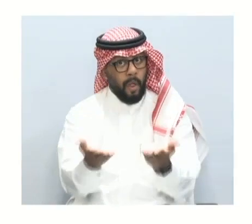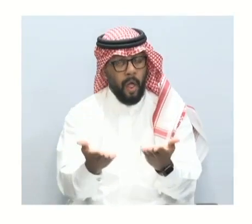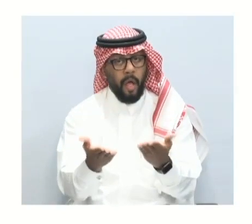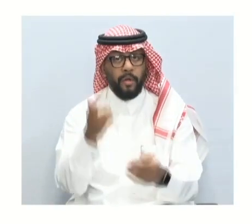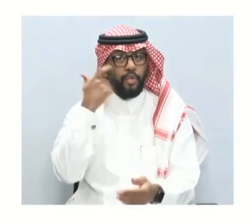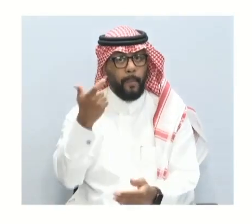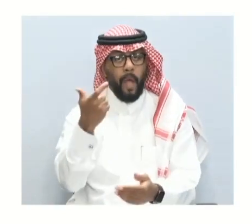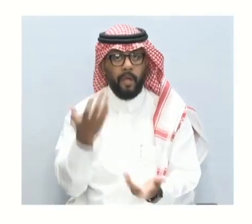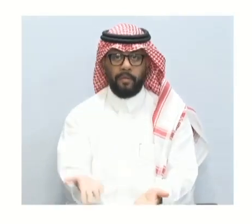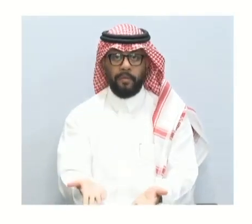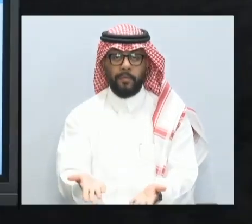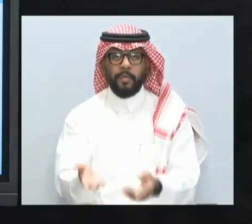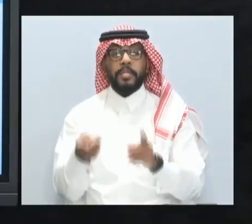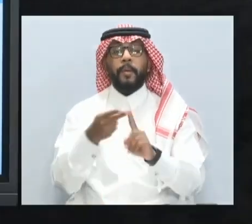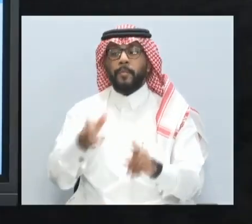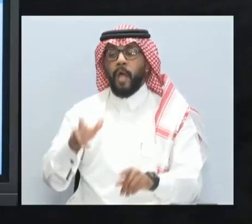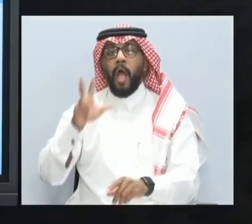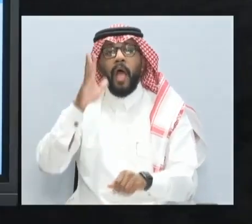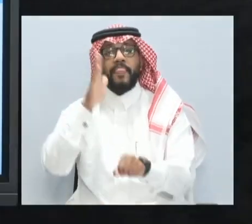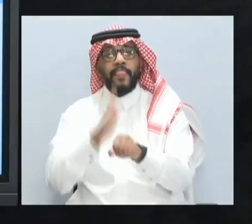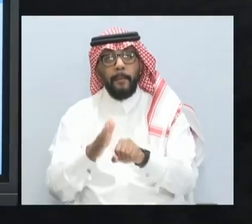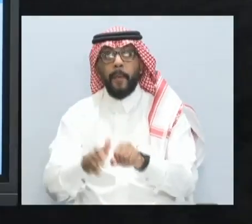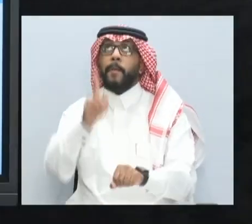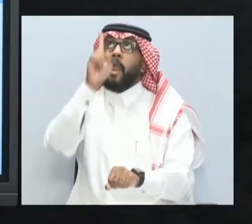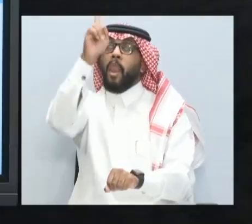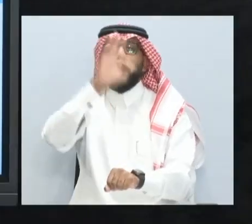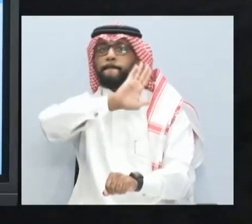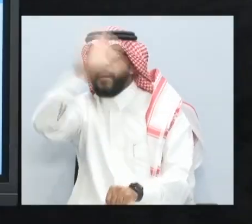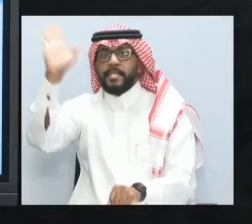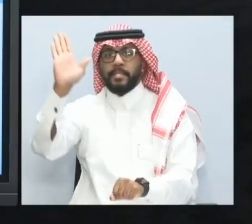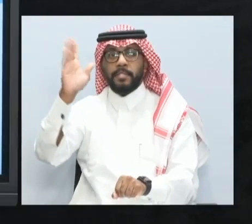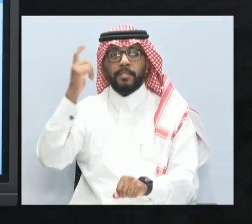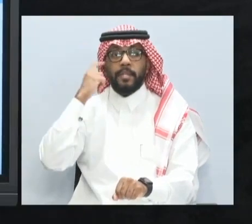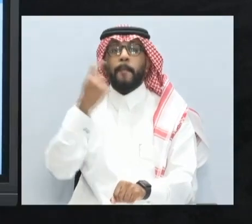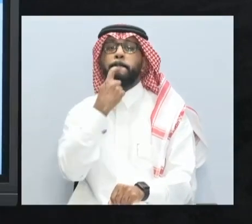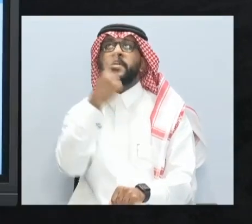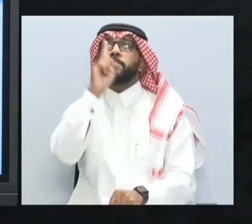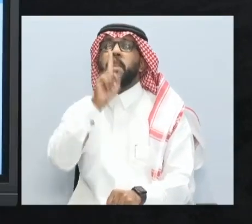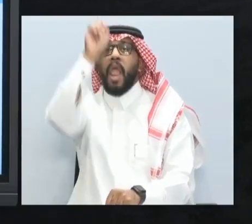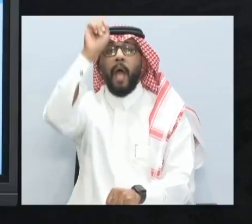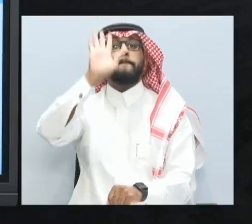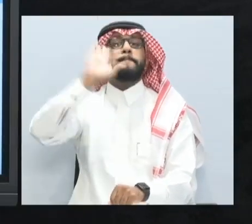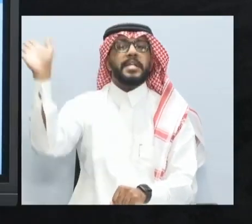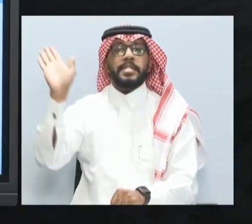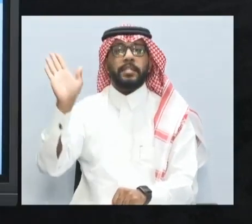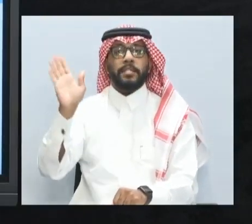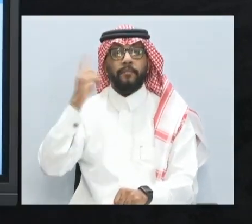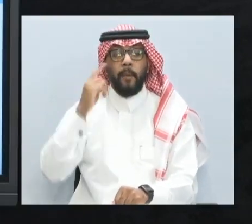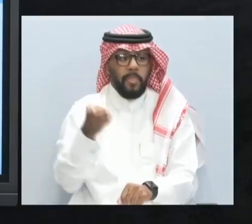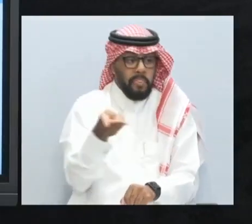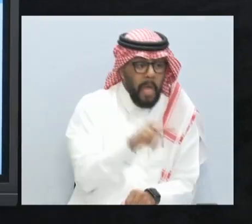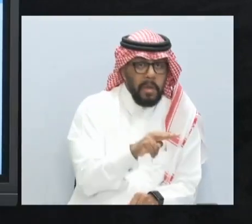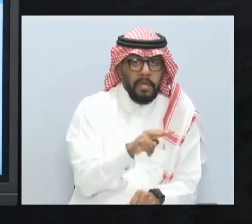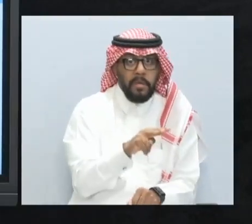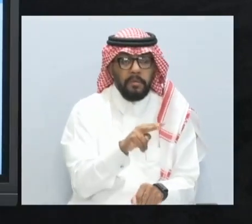وماكان ما دام الذبح عباده لله فلا تصرف الا الا لله لا تصرف لغير الله فمن صرفها